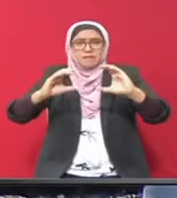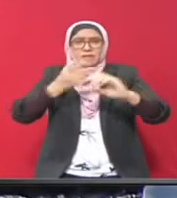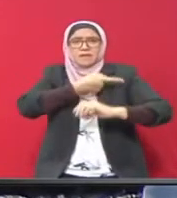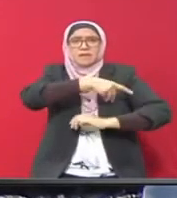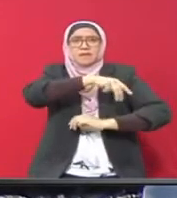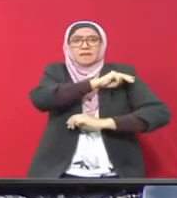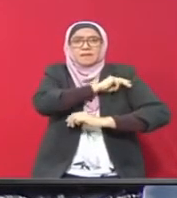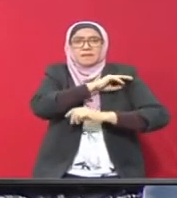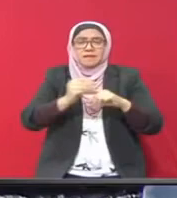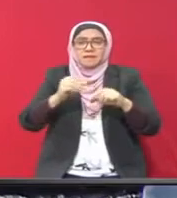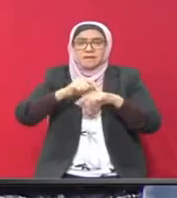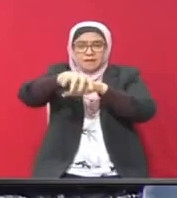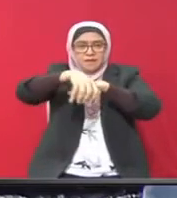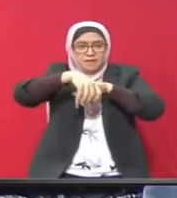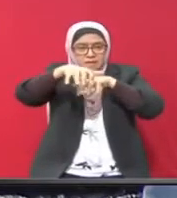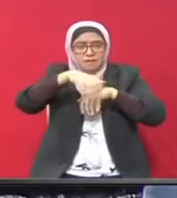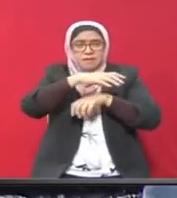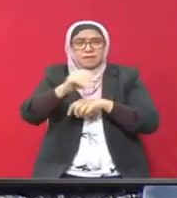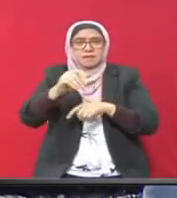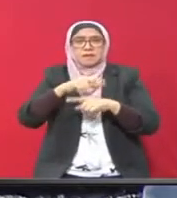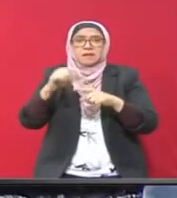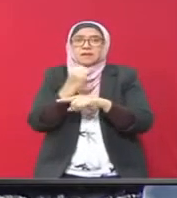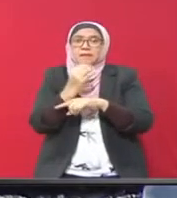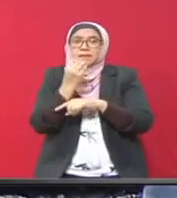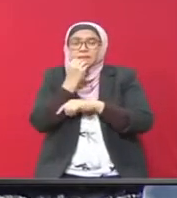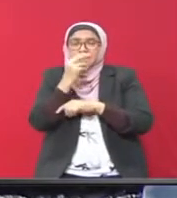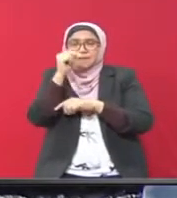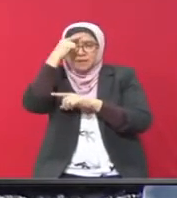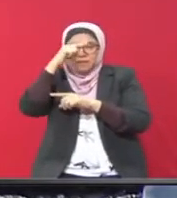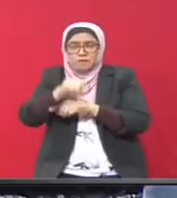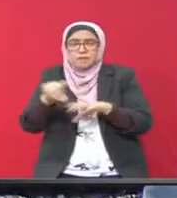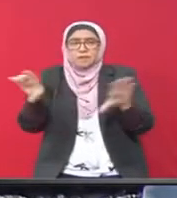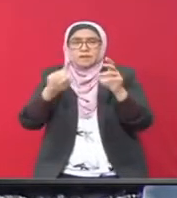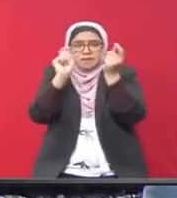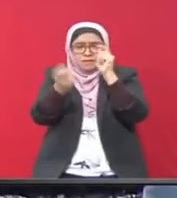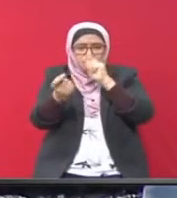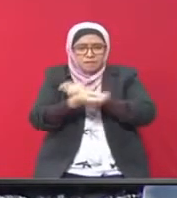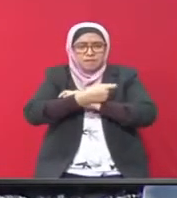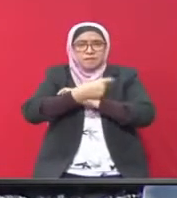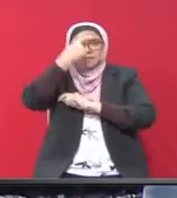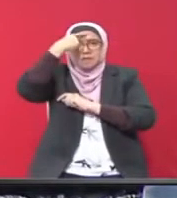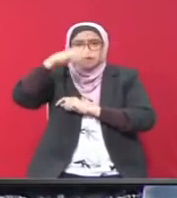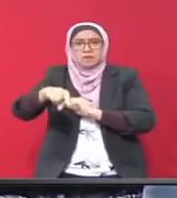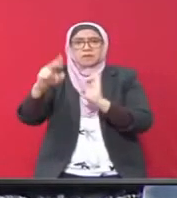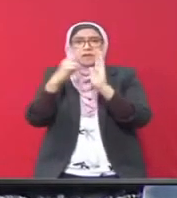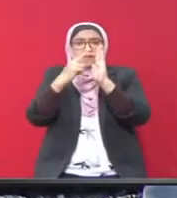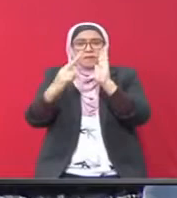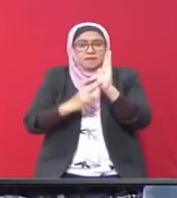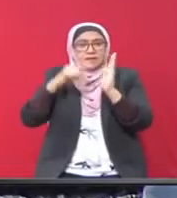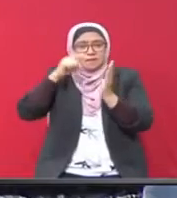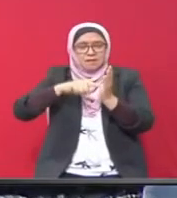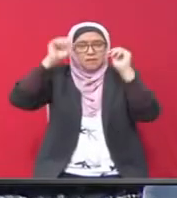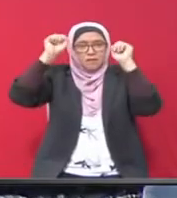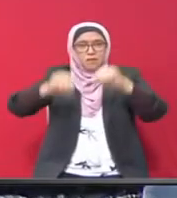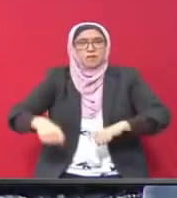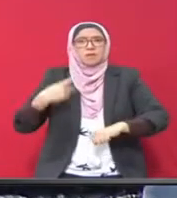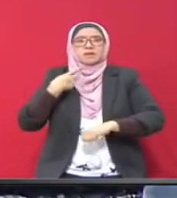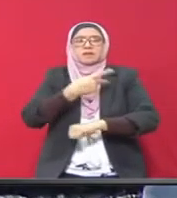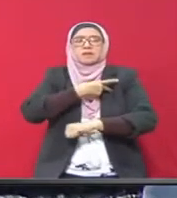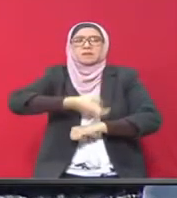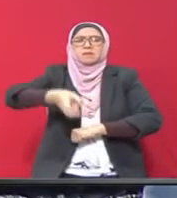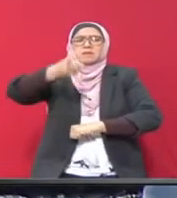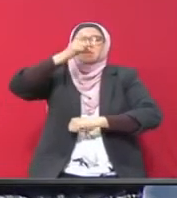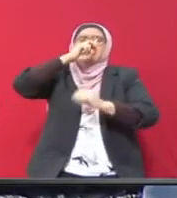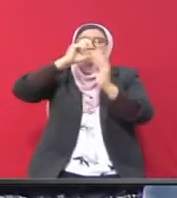untuk membuat hal pindahan supaya undang-undang ini dapat kita percetakan